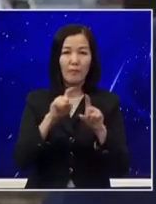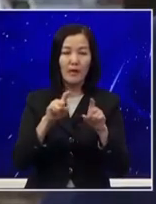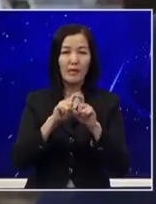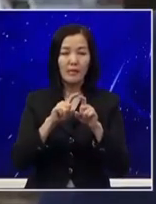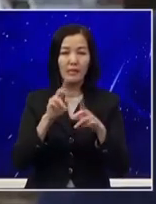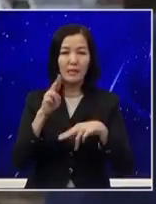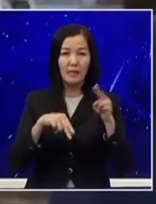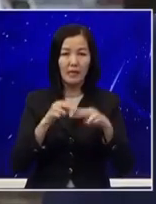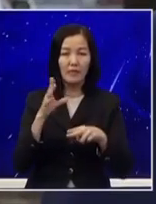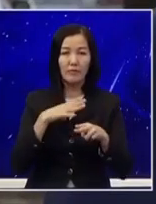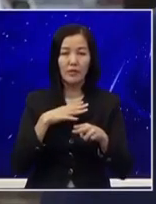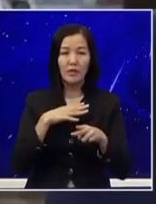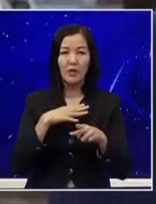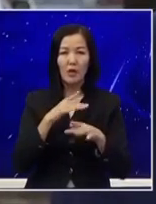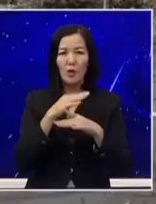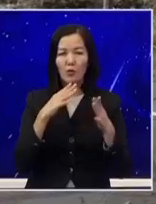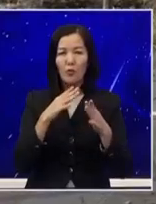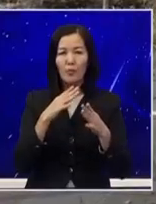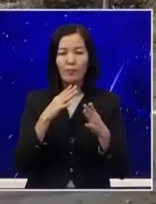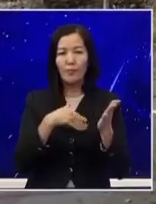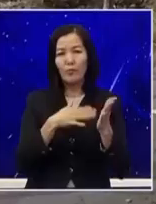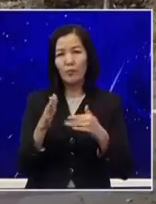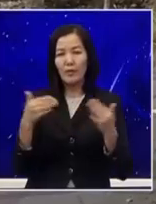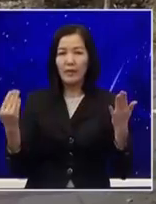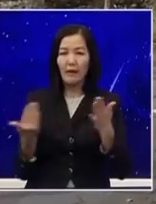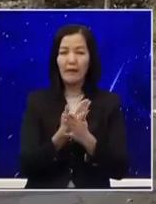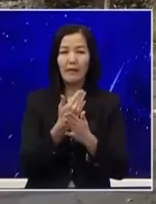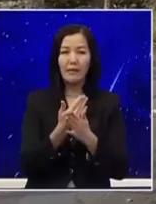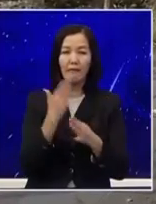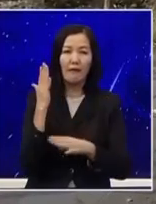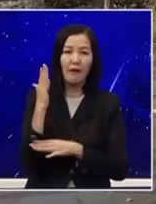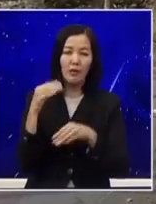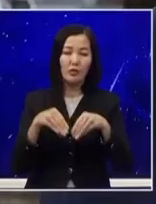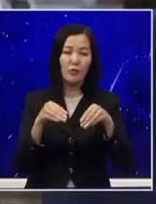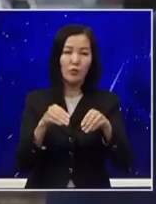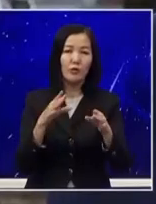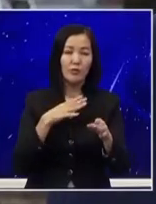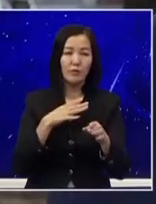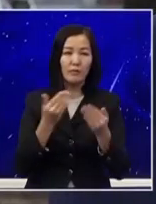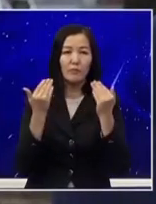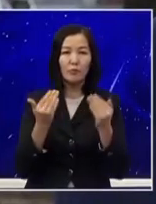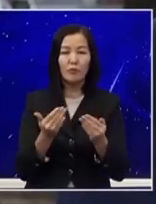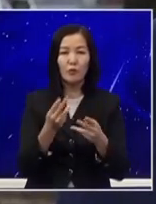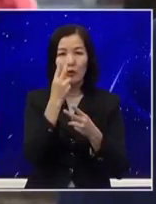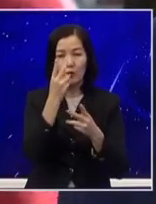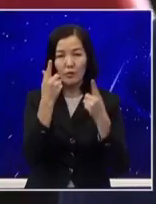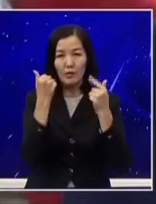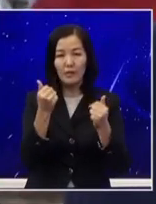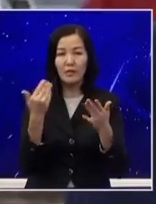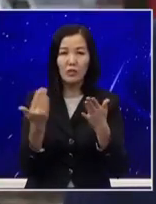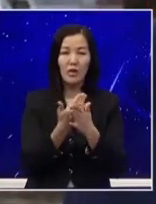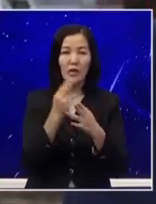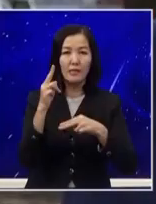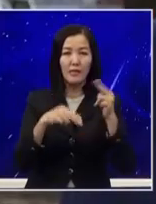былтырғы жылдары біз көп талдар алып тастаған едік. Солардың орнына қайтадан талдарымыз егіп жатырмыз. Бүгінгі өздеріңіз жақсы білетін жаңа салынып